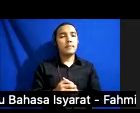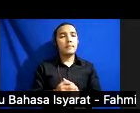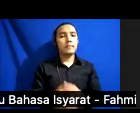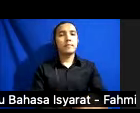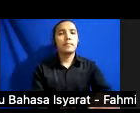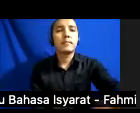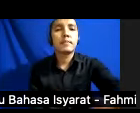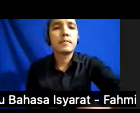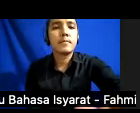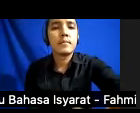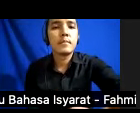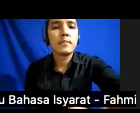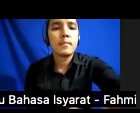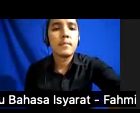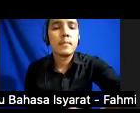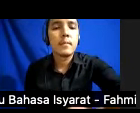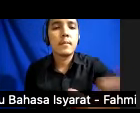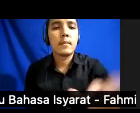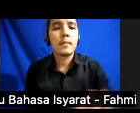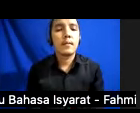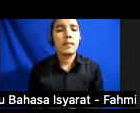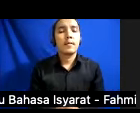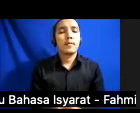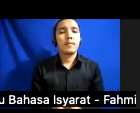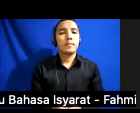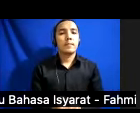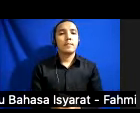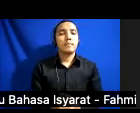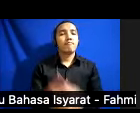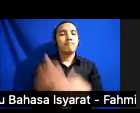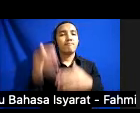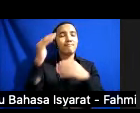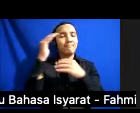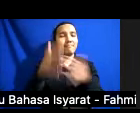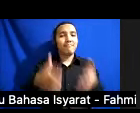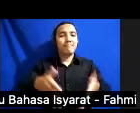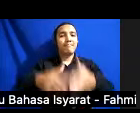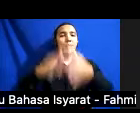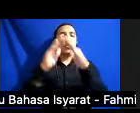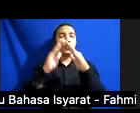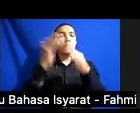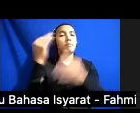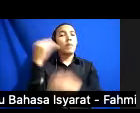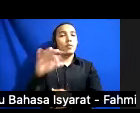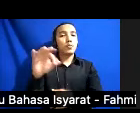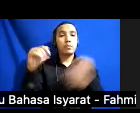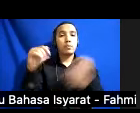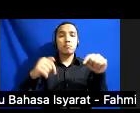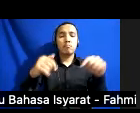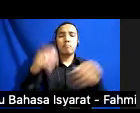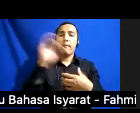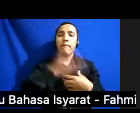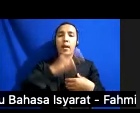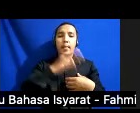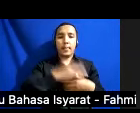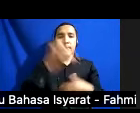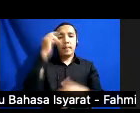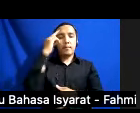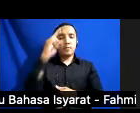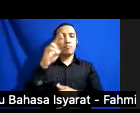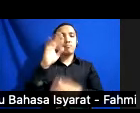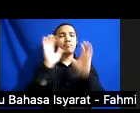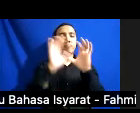Rumah bangun baru ini saya harap bisa bermanfaat untuk orang banyak, untuk posyandu, bayi, dan untuk